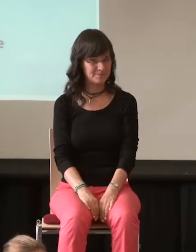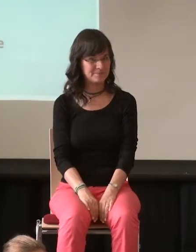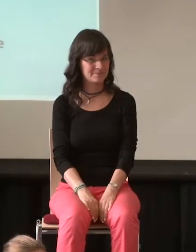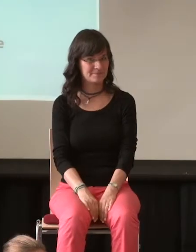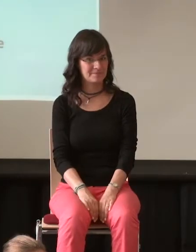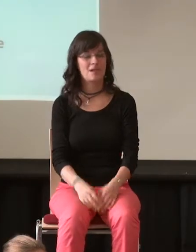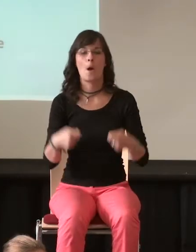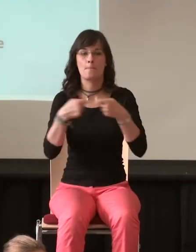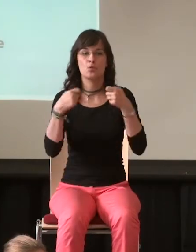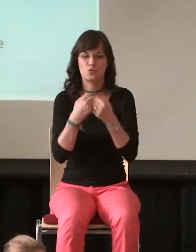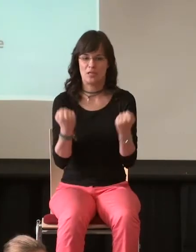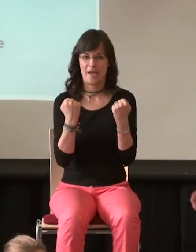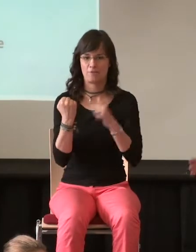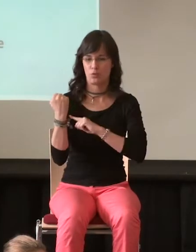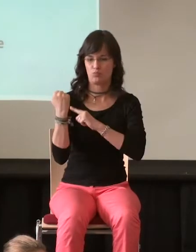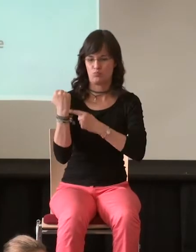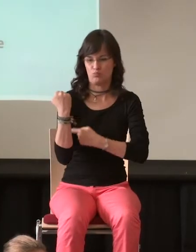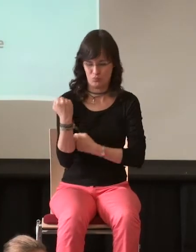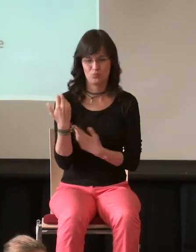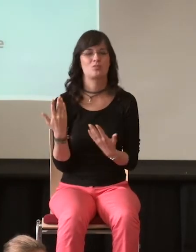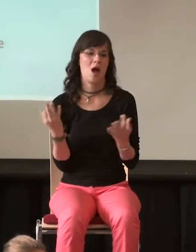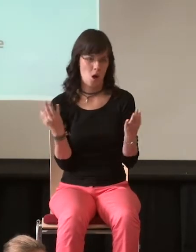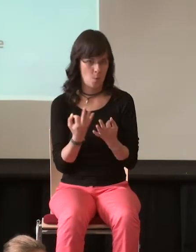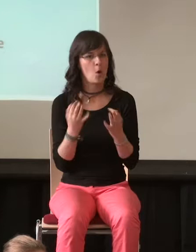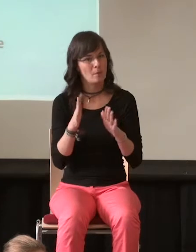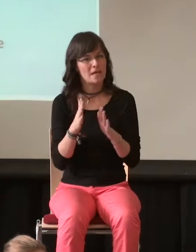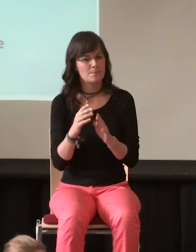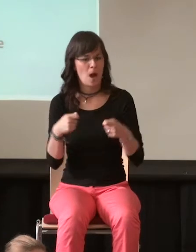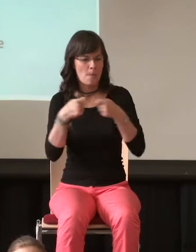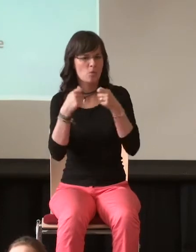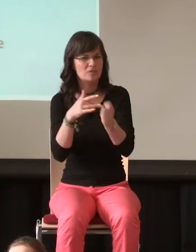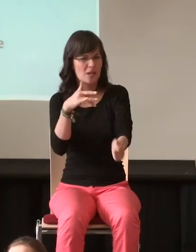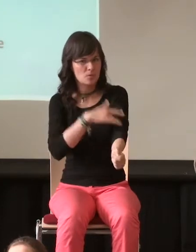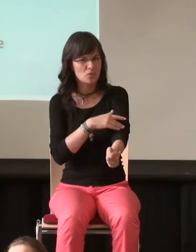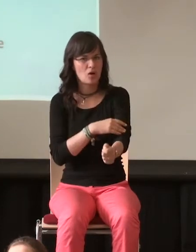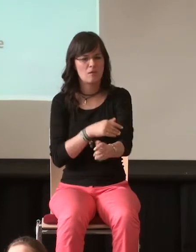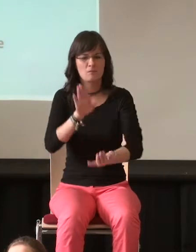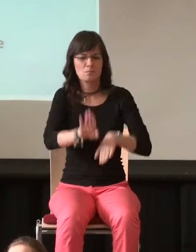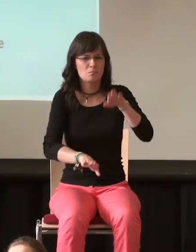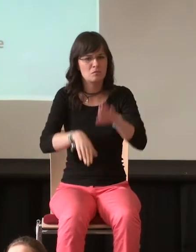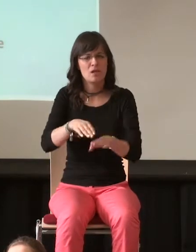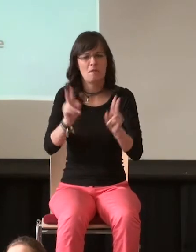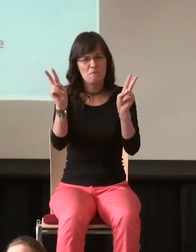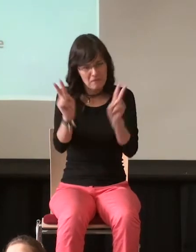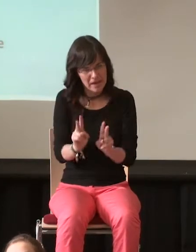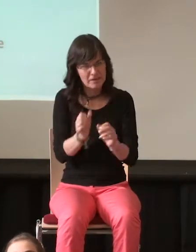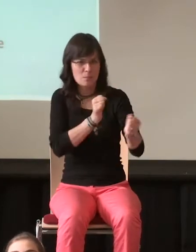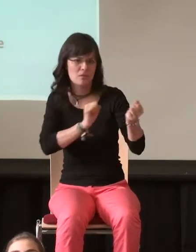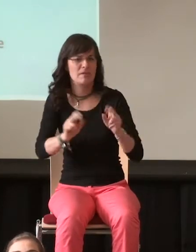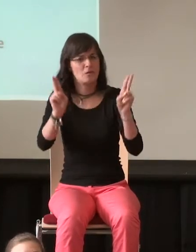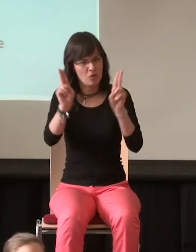zur Muskelkräftigung, die auch manchmal, ist die Muskulatur betroffen durch die Bewegungsarmut, kommt es zur